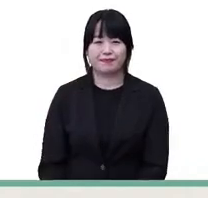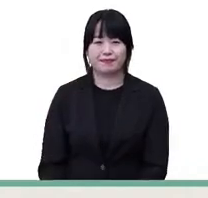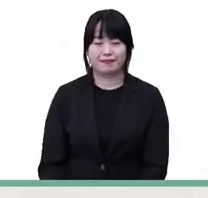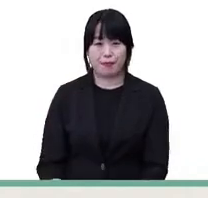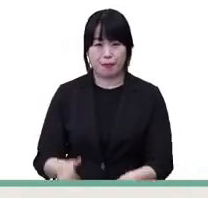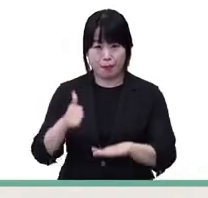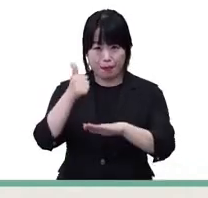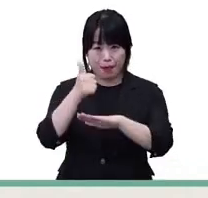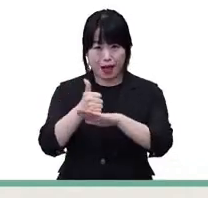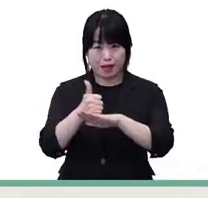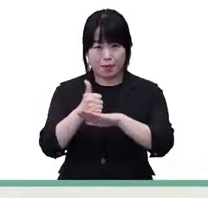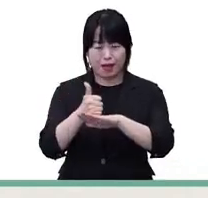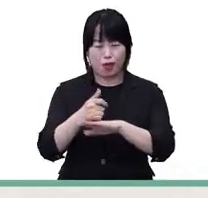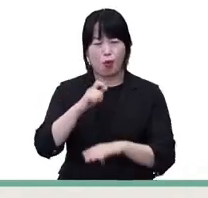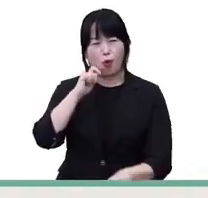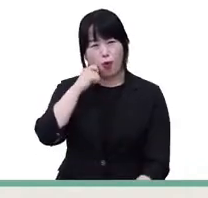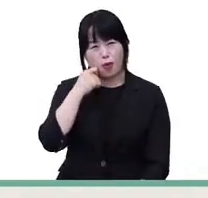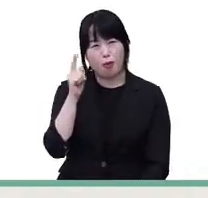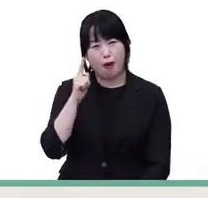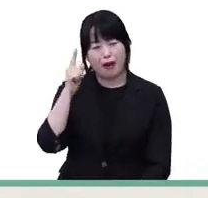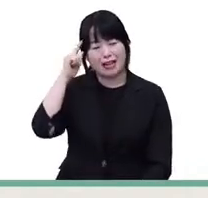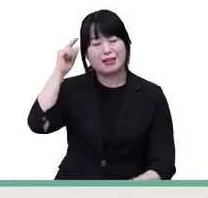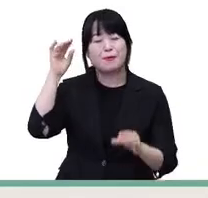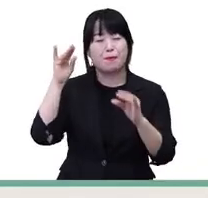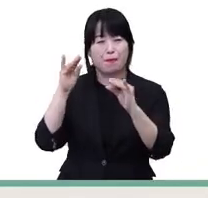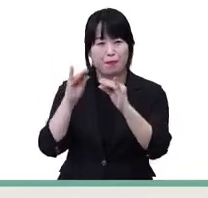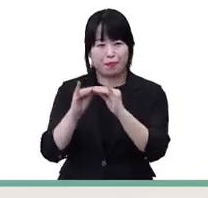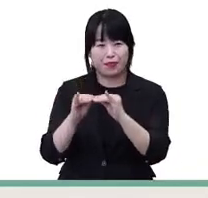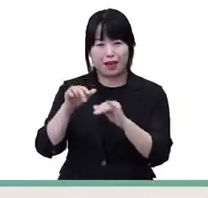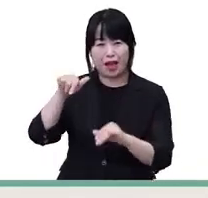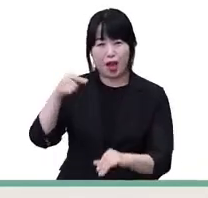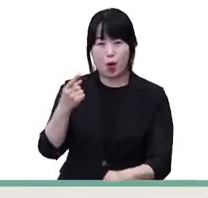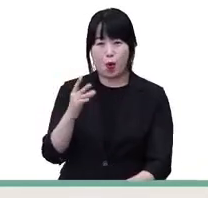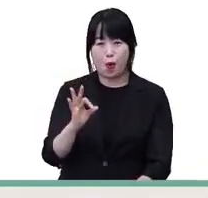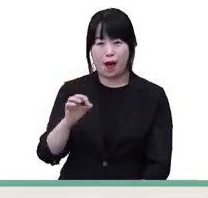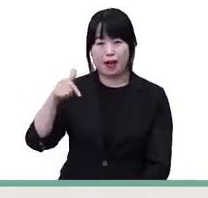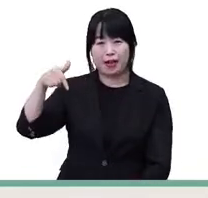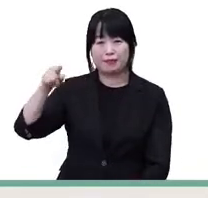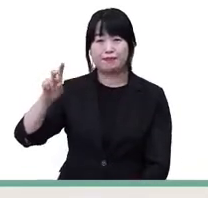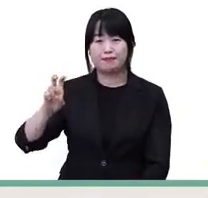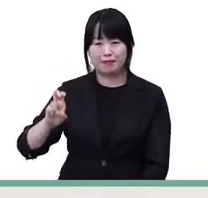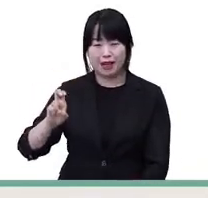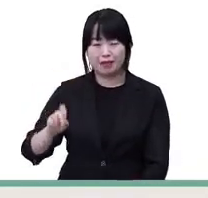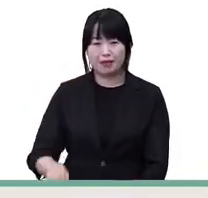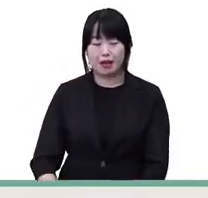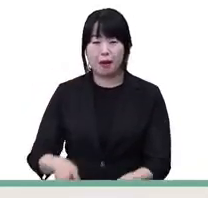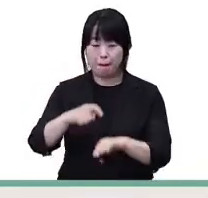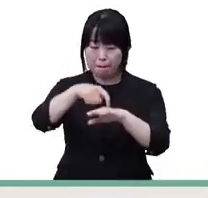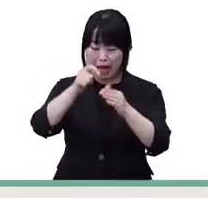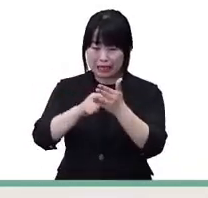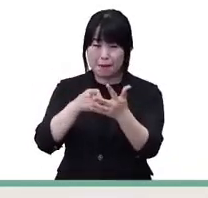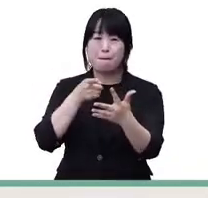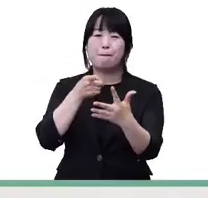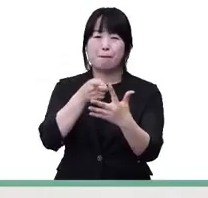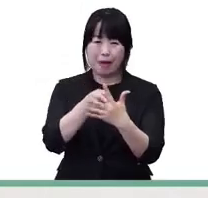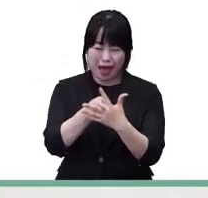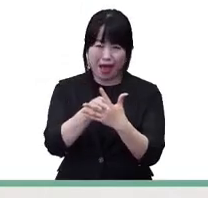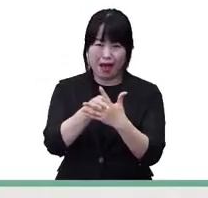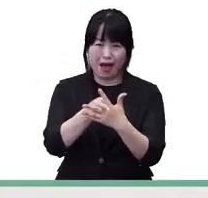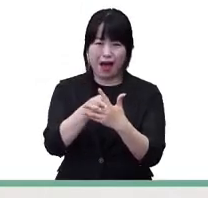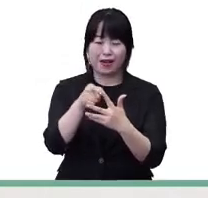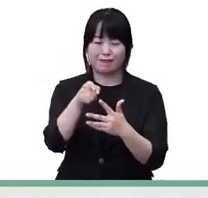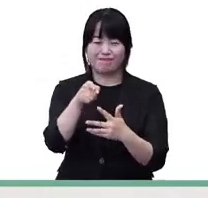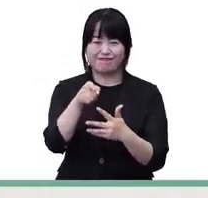마지막이죠. 어려운 겁니다. 공감을 하라고 하는데요. 이 공감은 마음 읽기 이론, Theory of